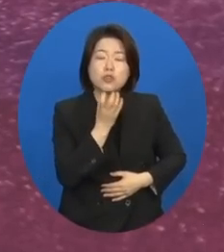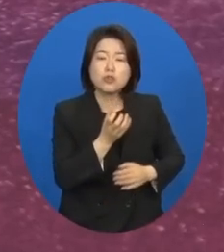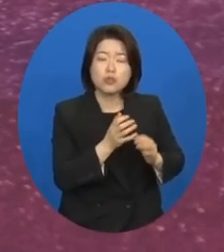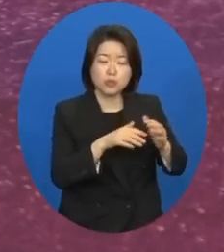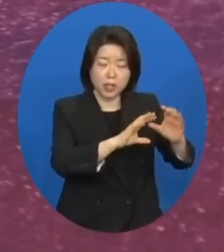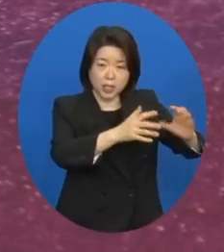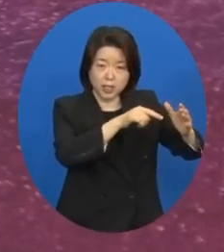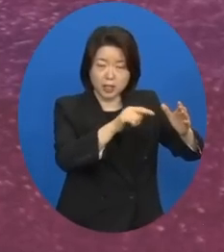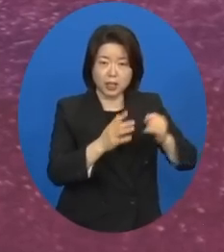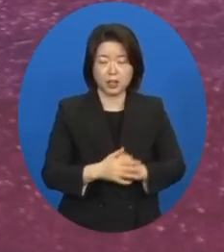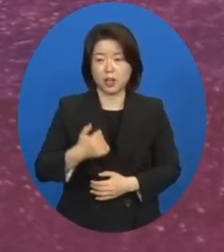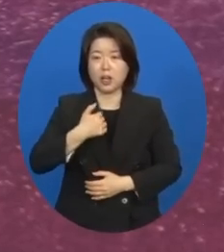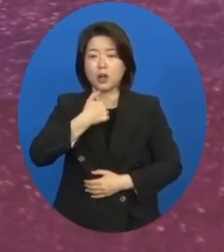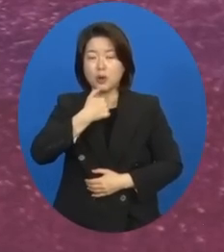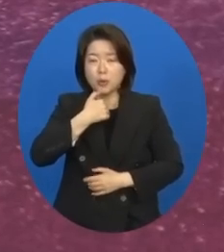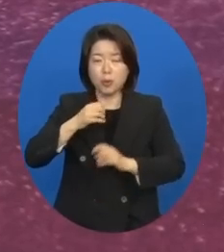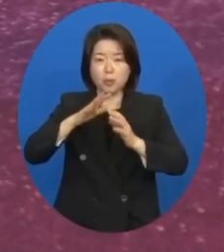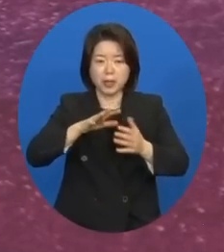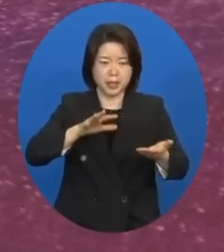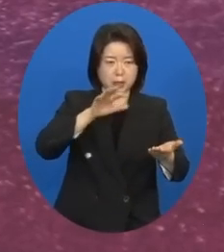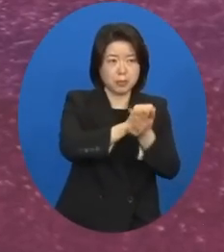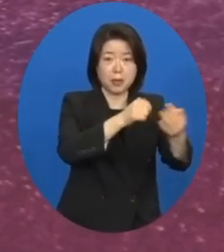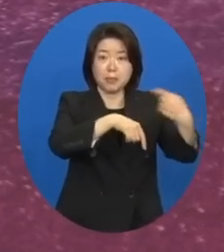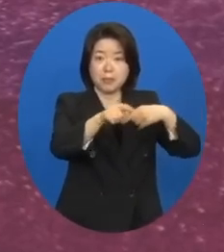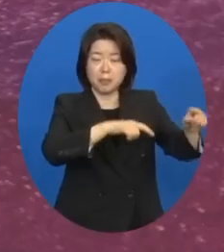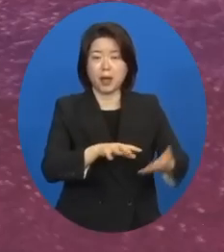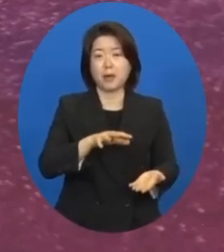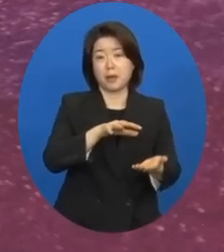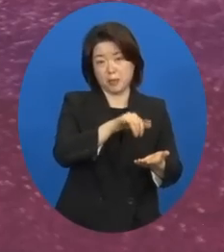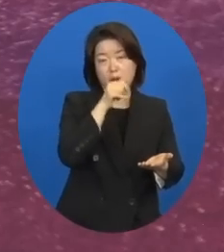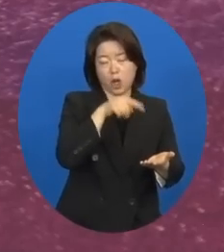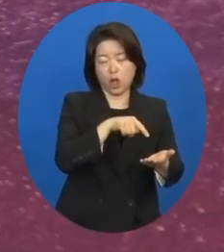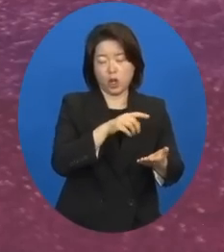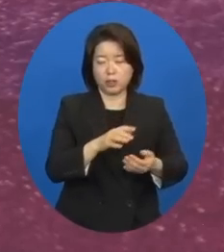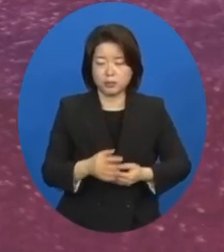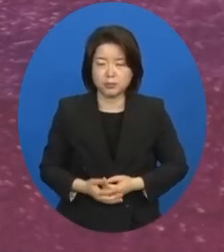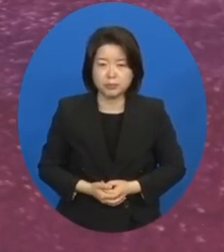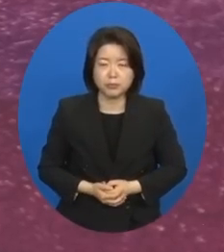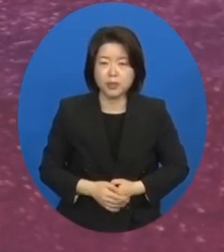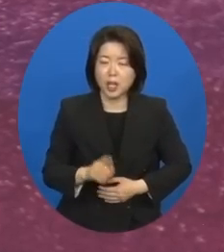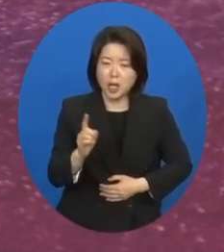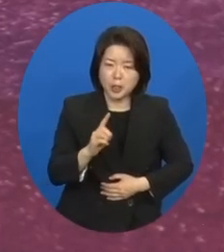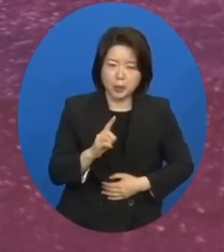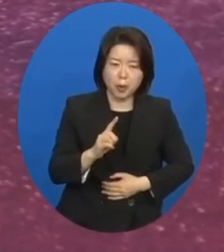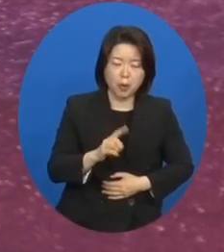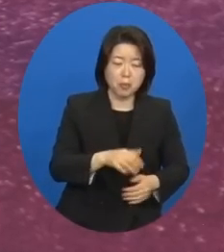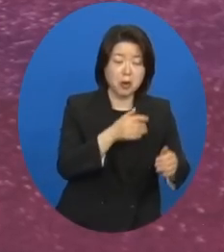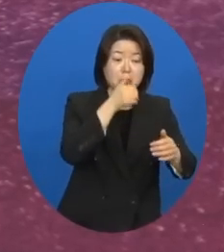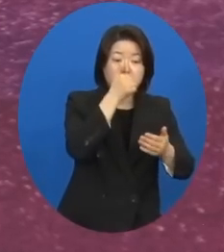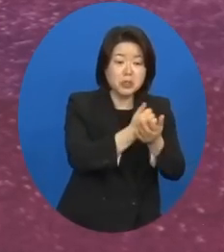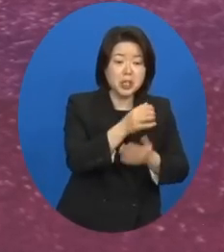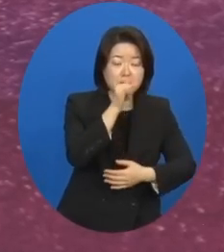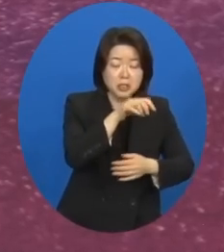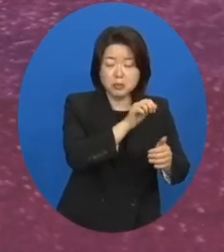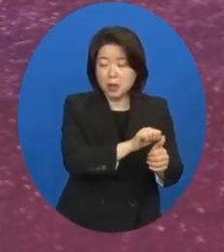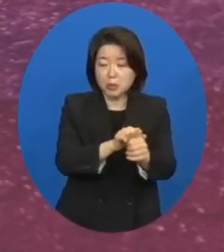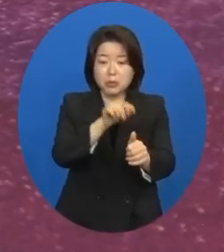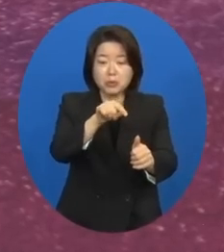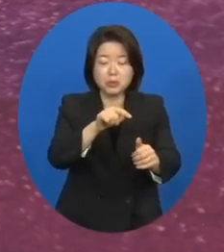때문에 죄인이라 하라도 이 공회에서 결정된 어떠한 형벌을 집행권이